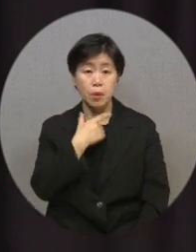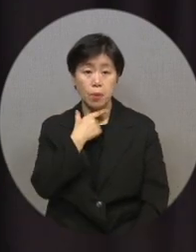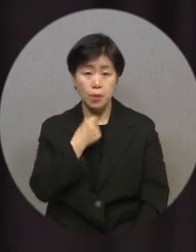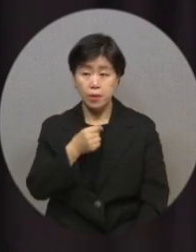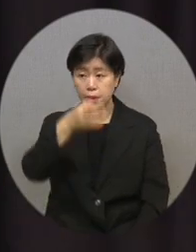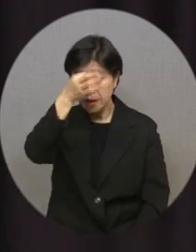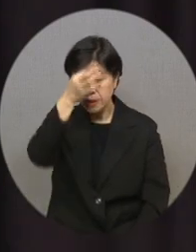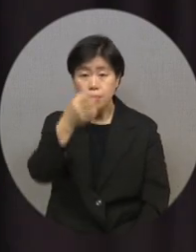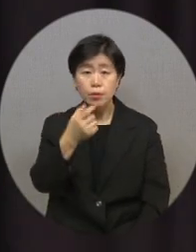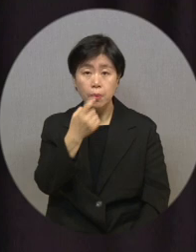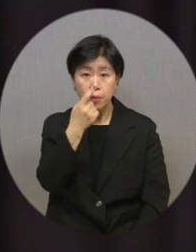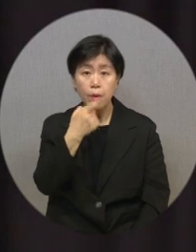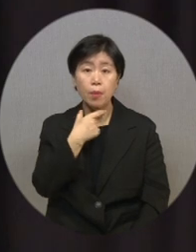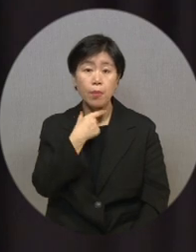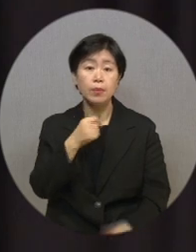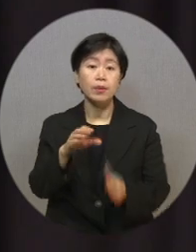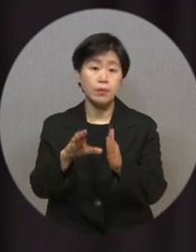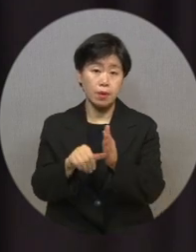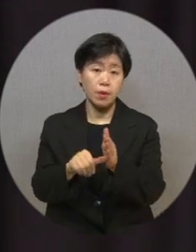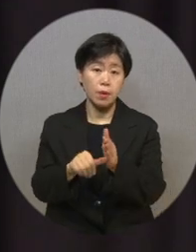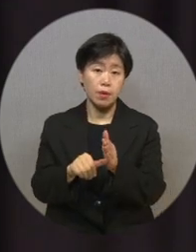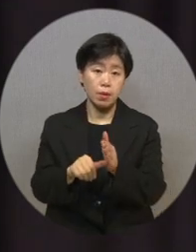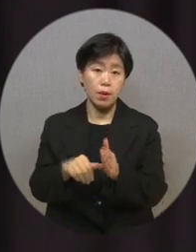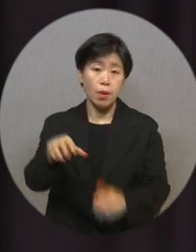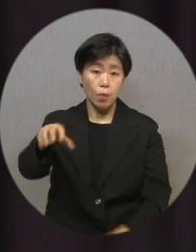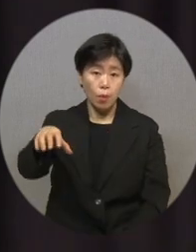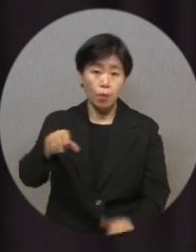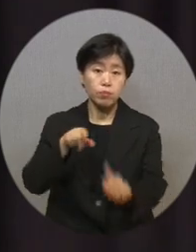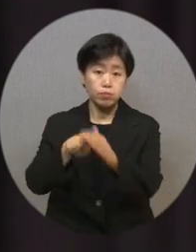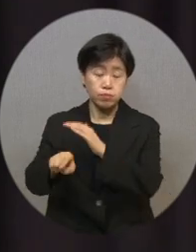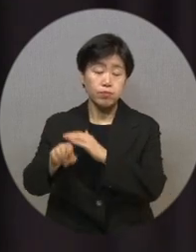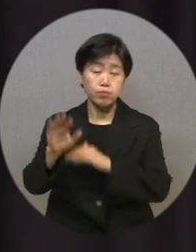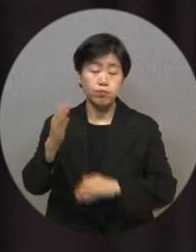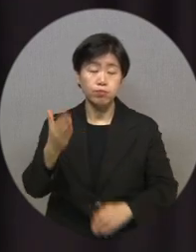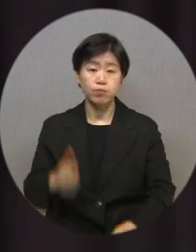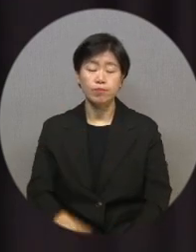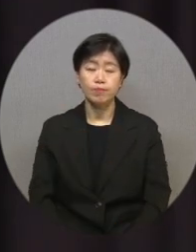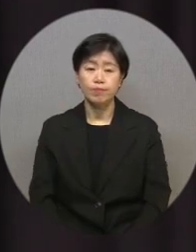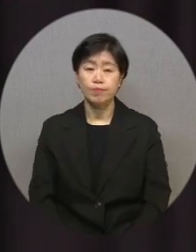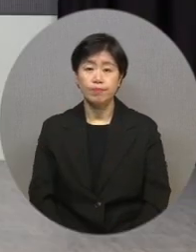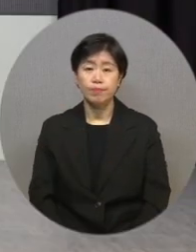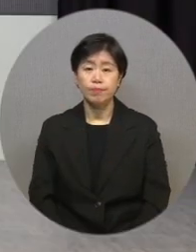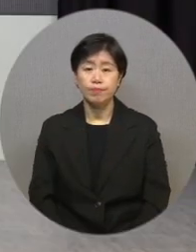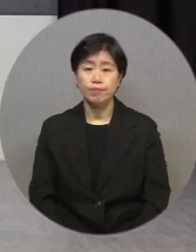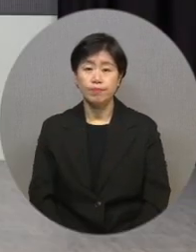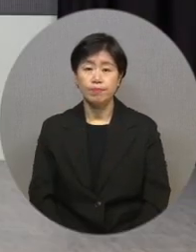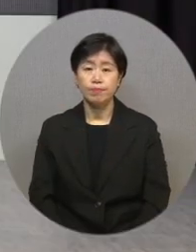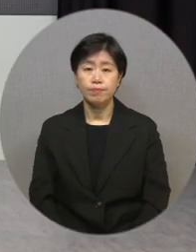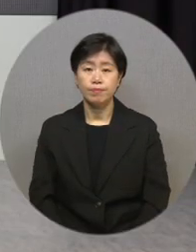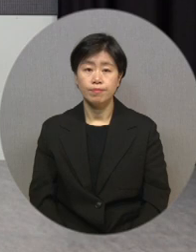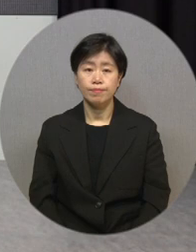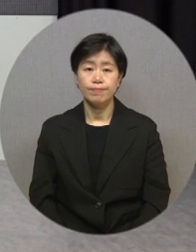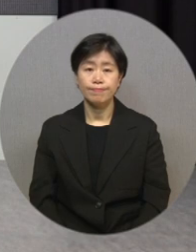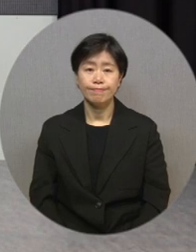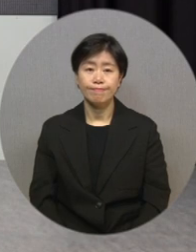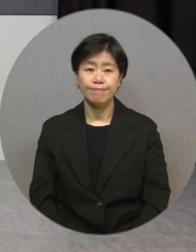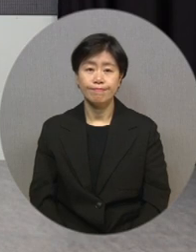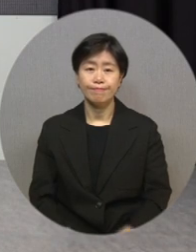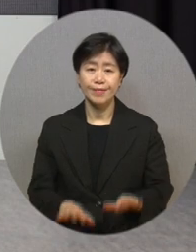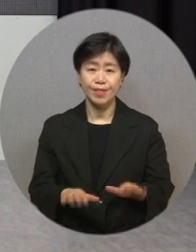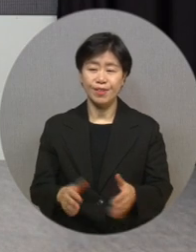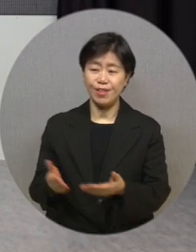그런 기숙 형의 어 직업 능력 개발원을 활용하는 것입니다음 자 이번에는 한국